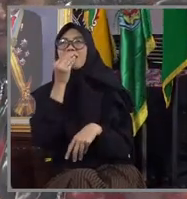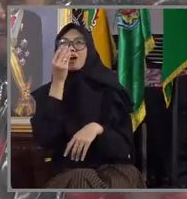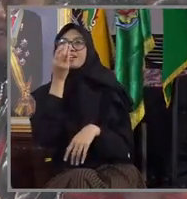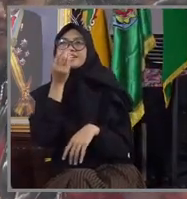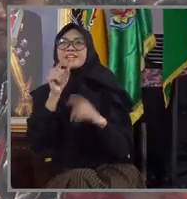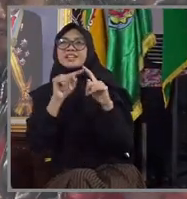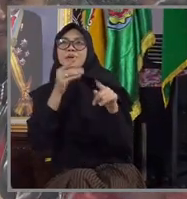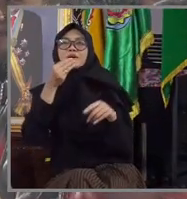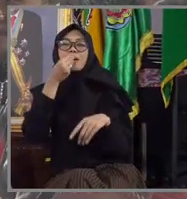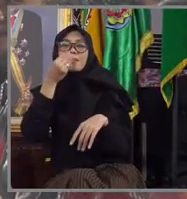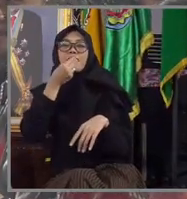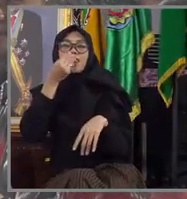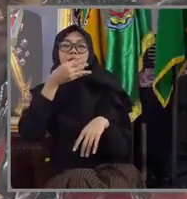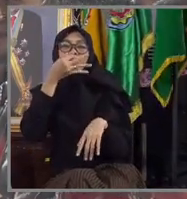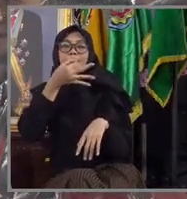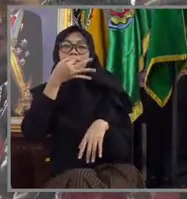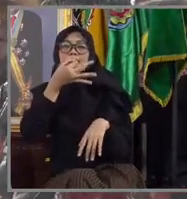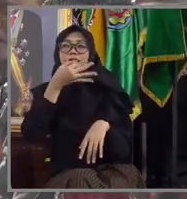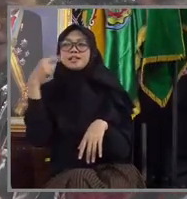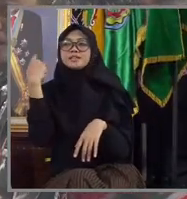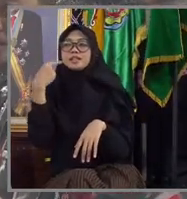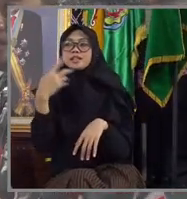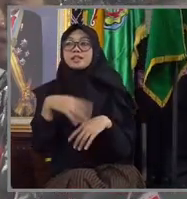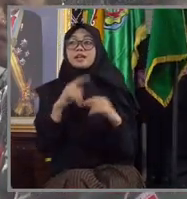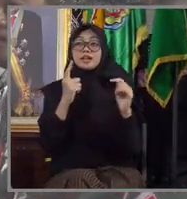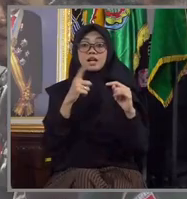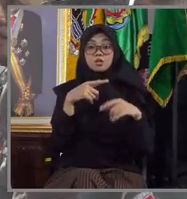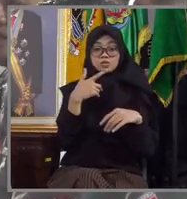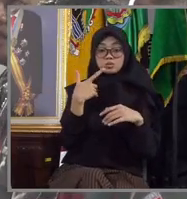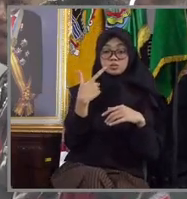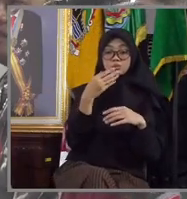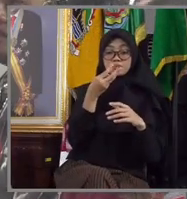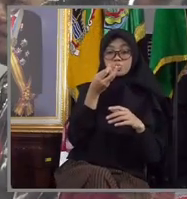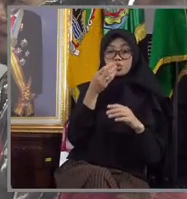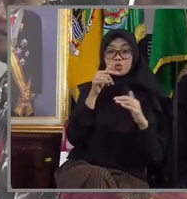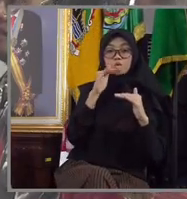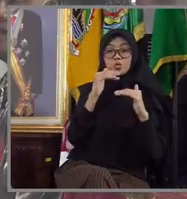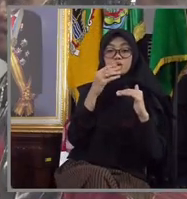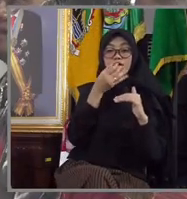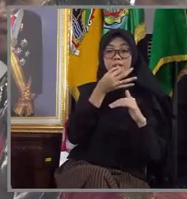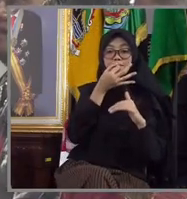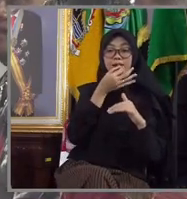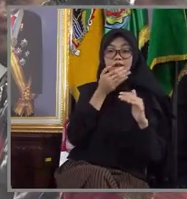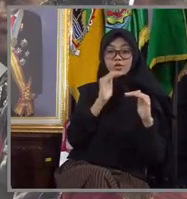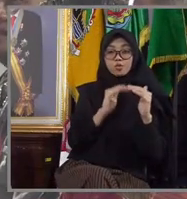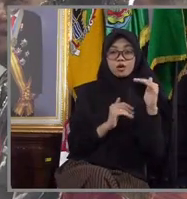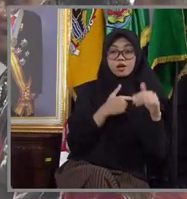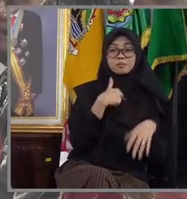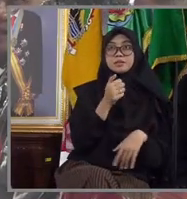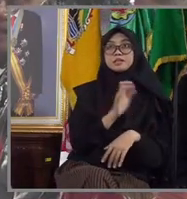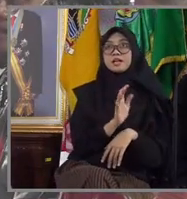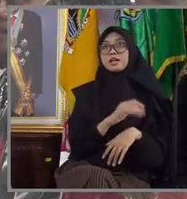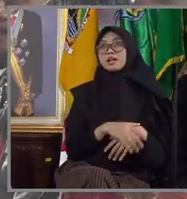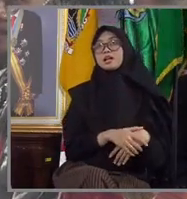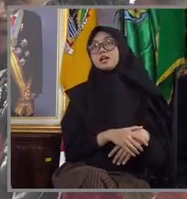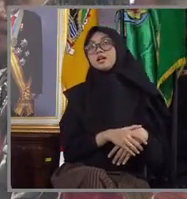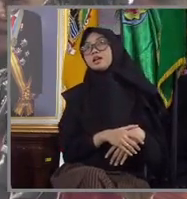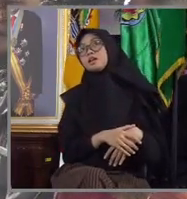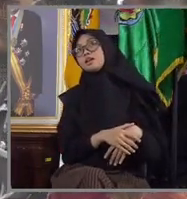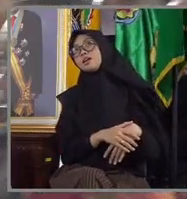kebanyakan ngemil kalau kamu ngurangi ngemil mulai hari ini bisa enggak bisa hah hah